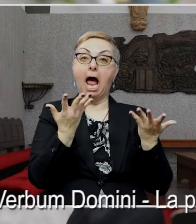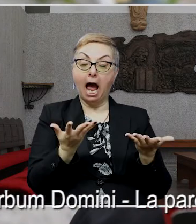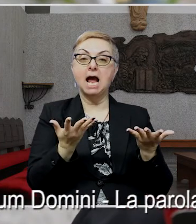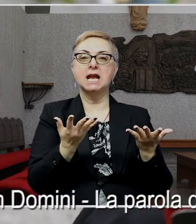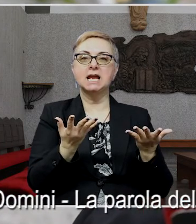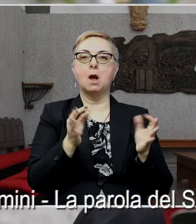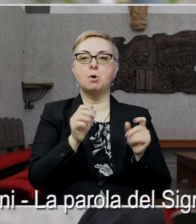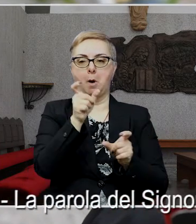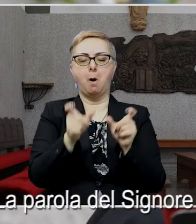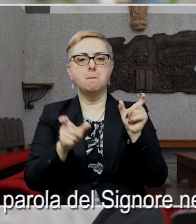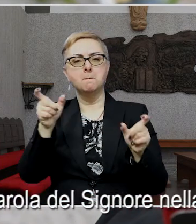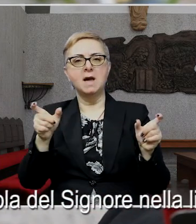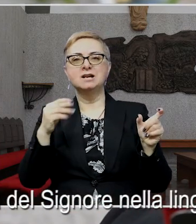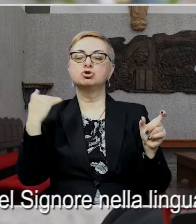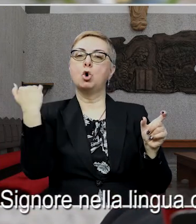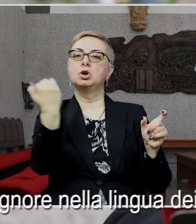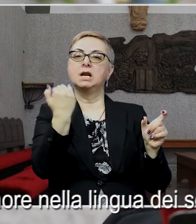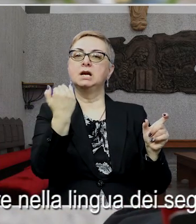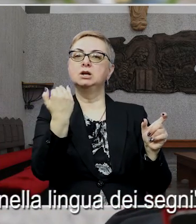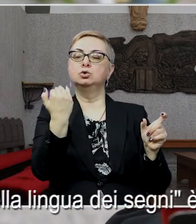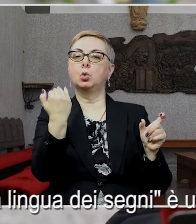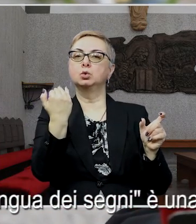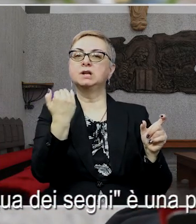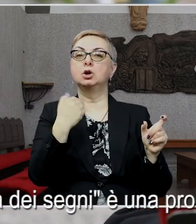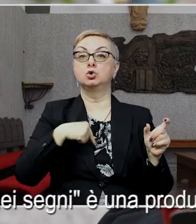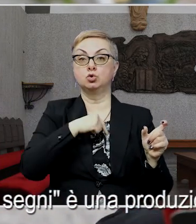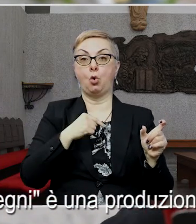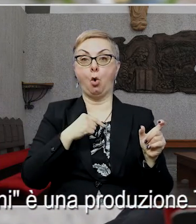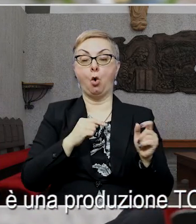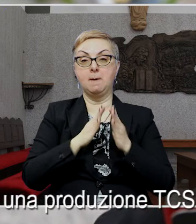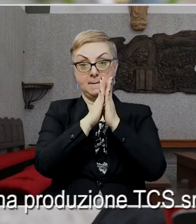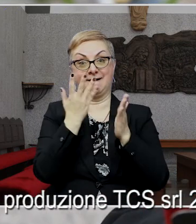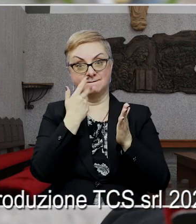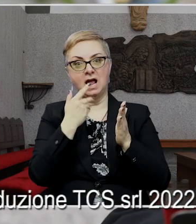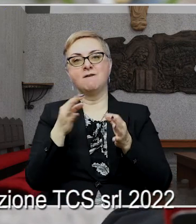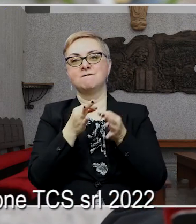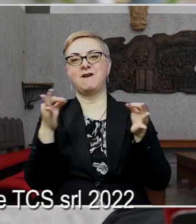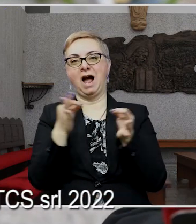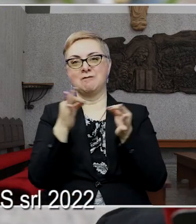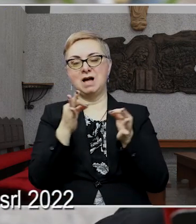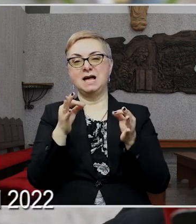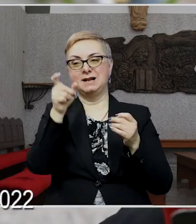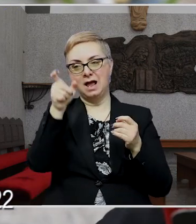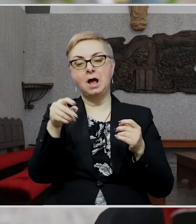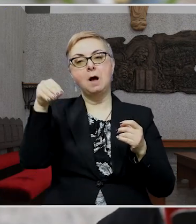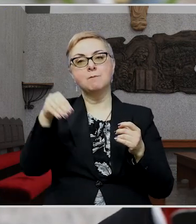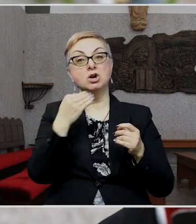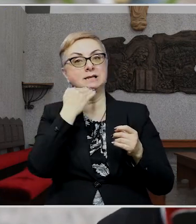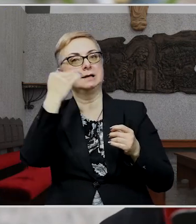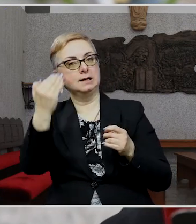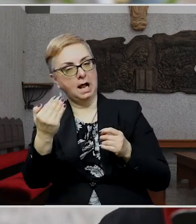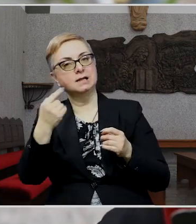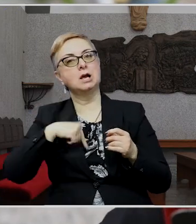per tutte le persone per le quali desideriamo pregare e oggi attraverso mosè abbiamo riscoperto